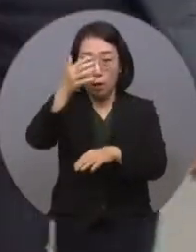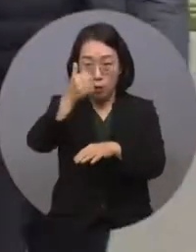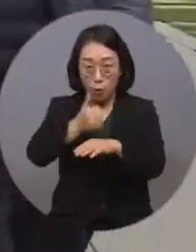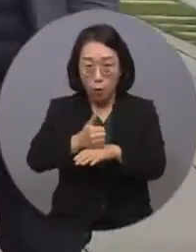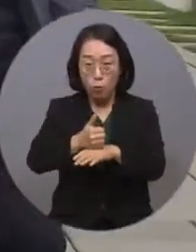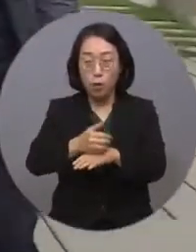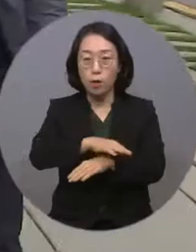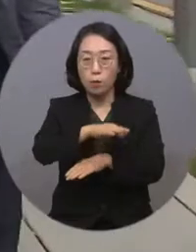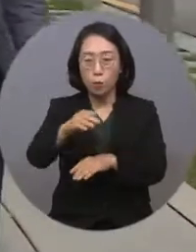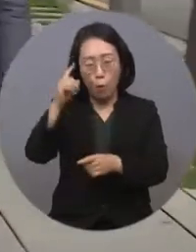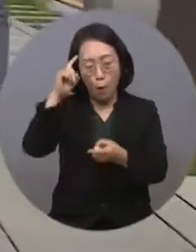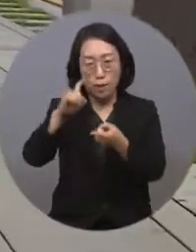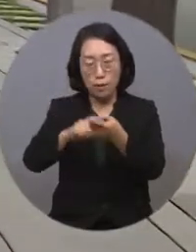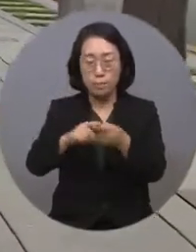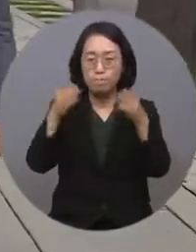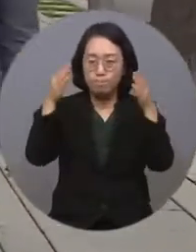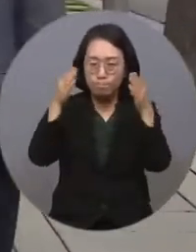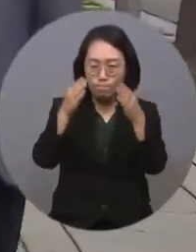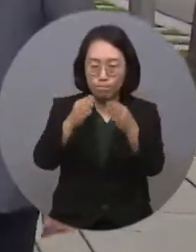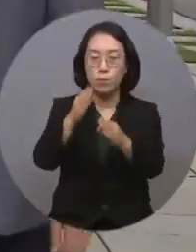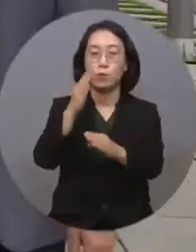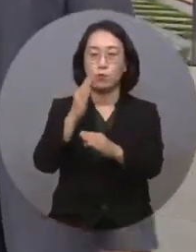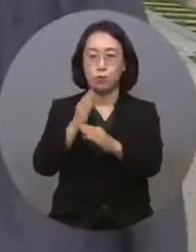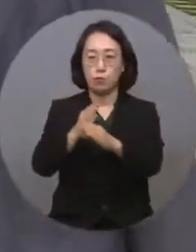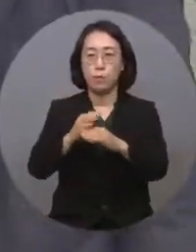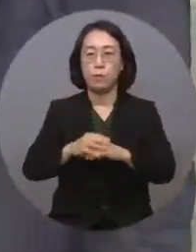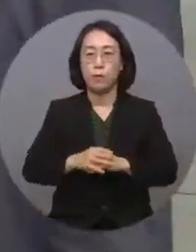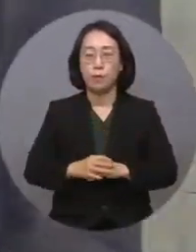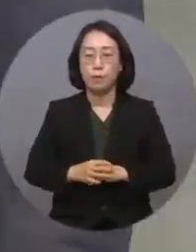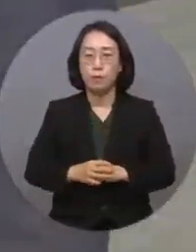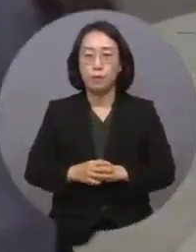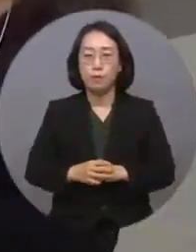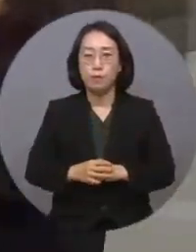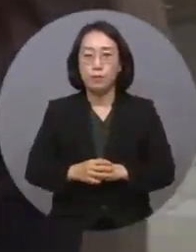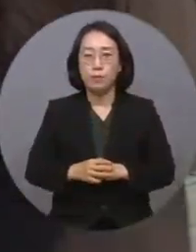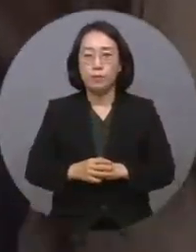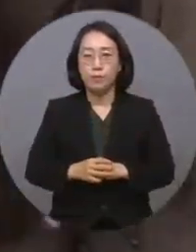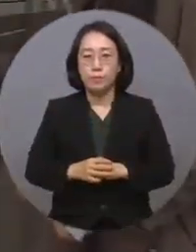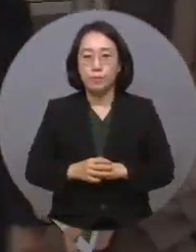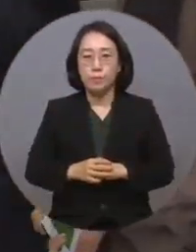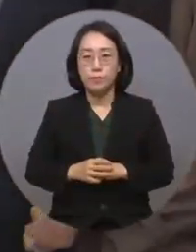모두의 관심이 집중되고 있습니다. 복지TV 뉴스 박승용입니다.